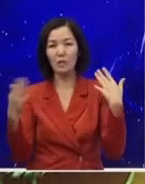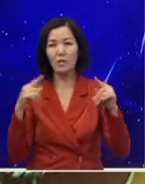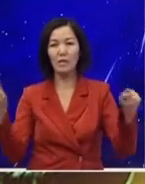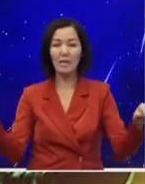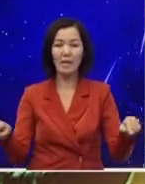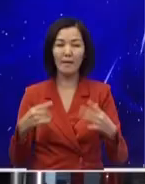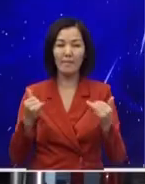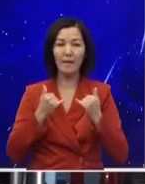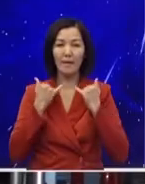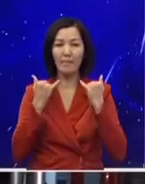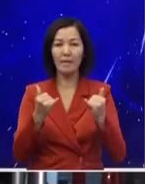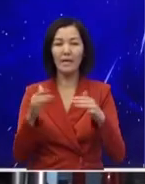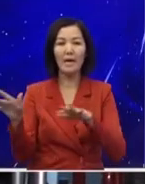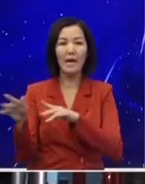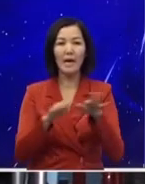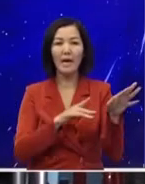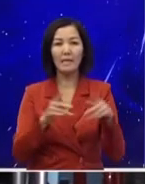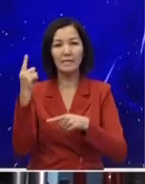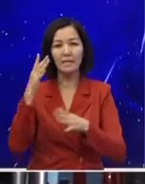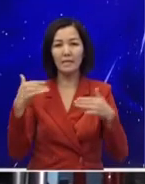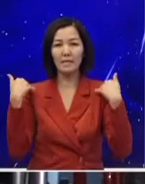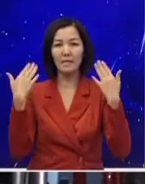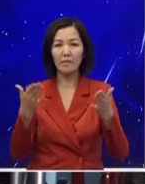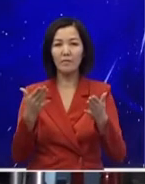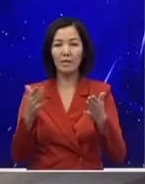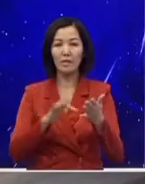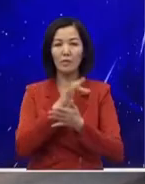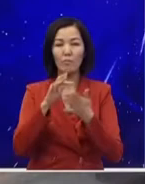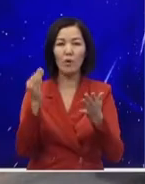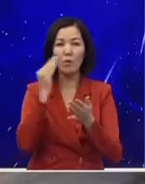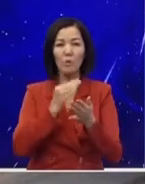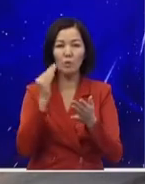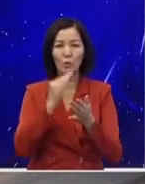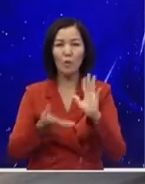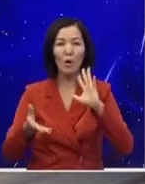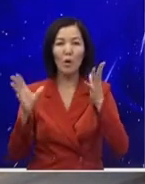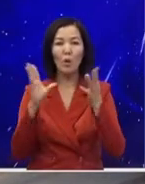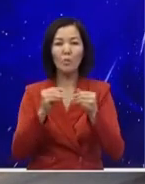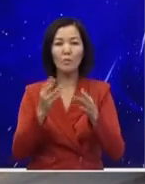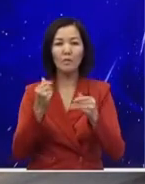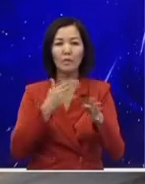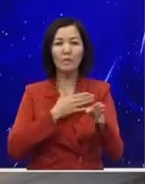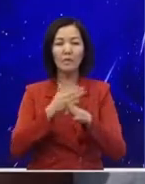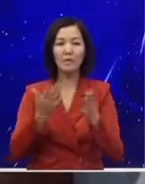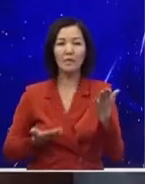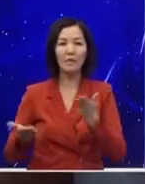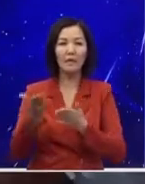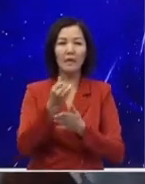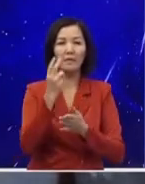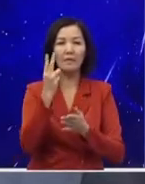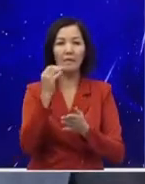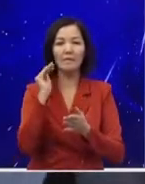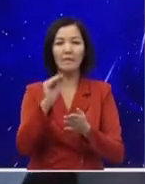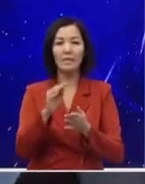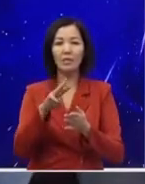Акция благотворительности была инициирована священнослужителями из города Уштобе. Общая сумма пожертвования – 200 тысяч тенге.